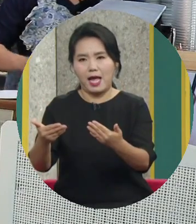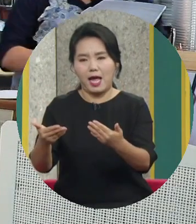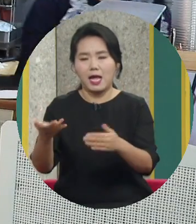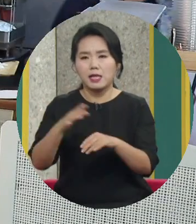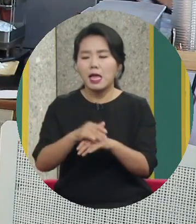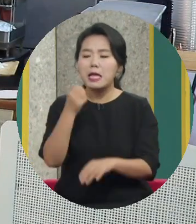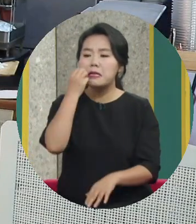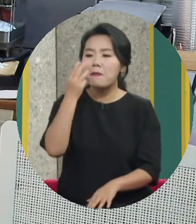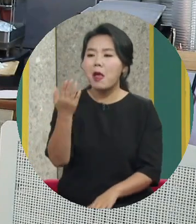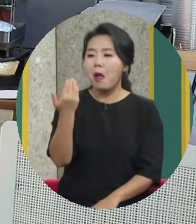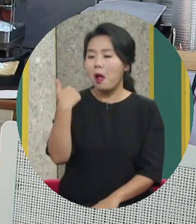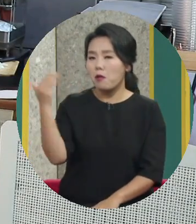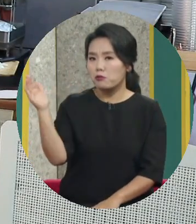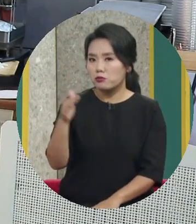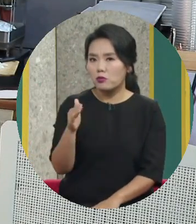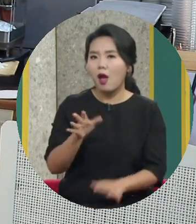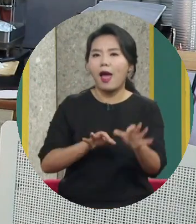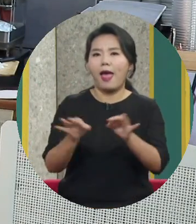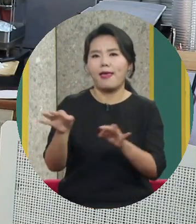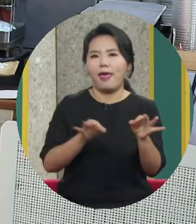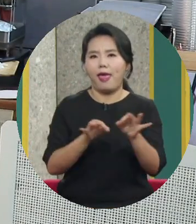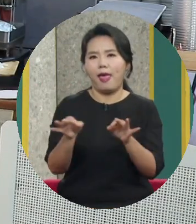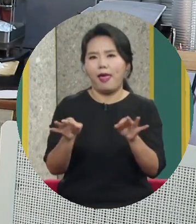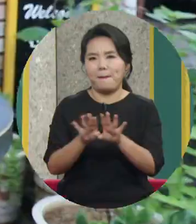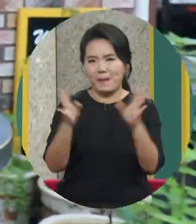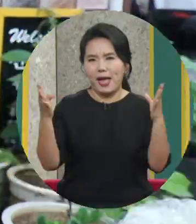건 3개월 전.